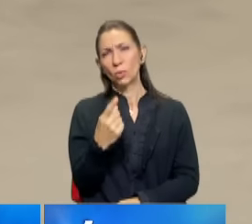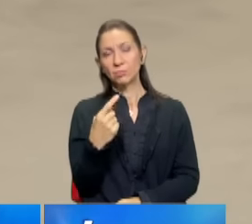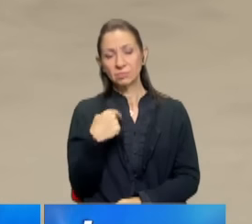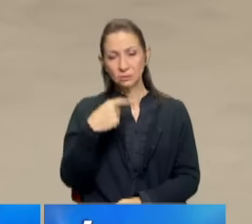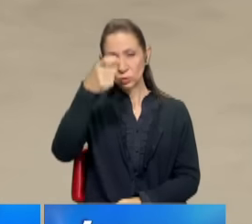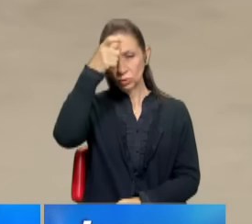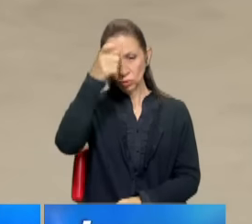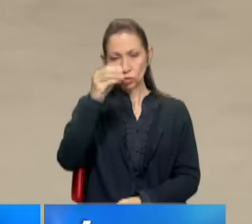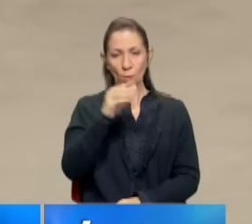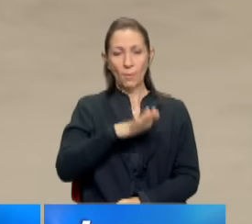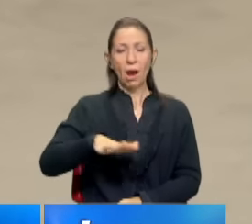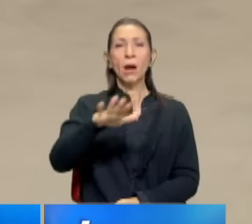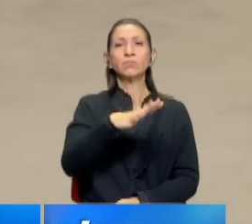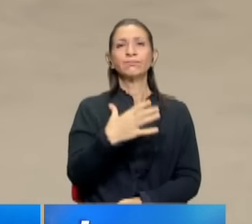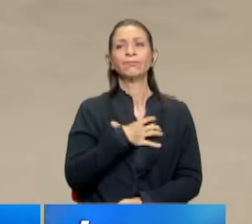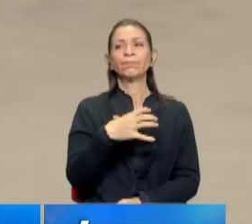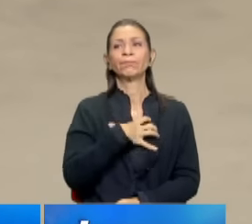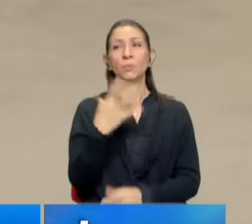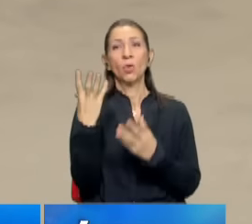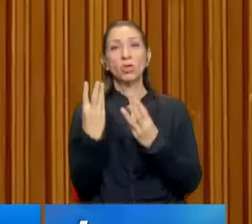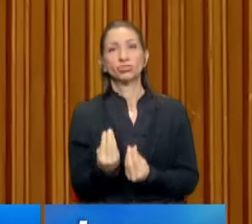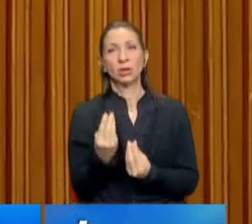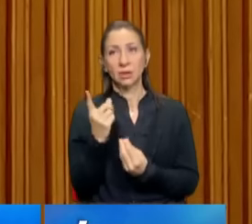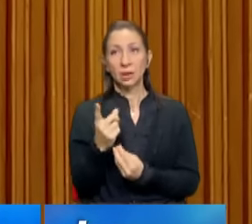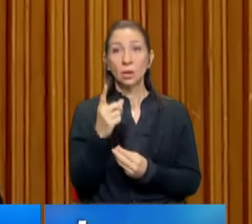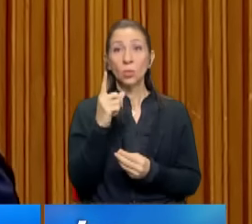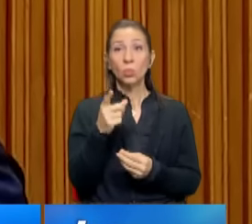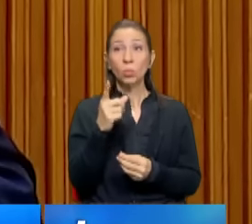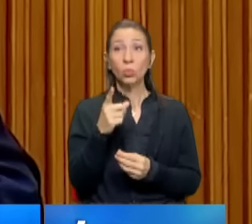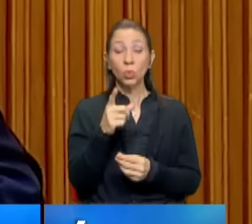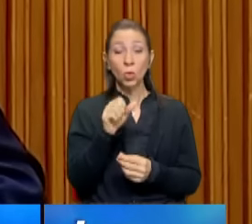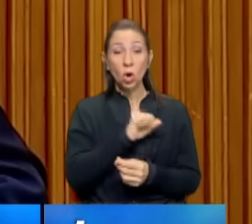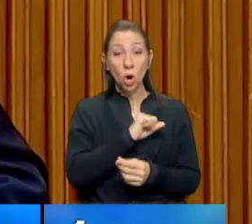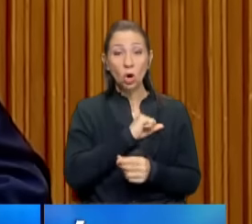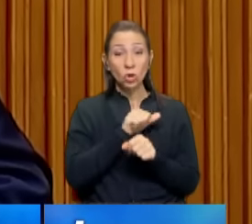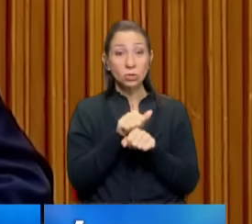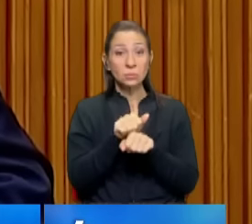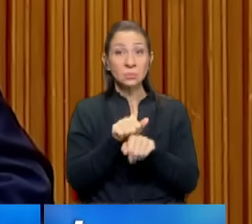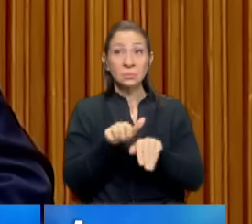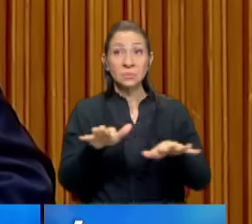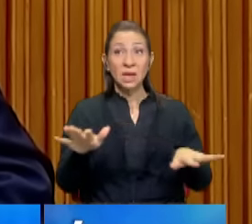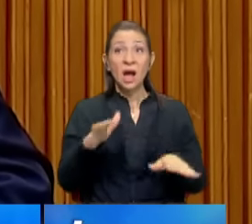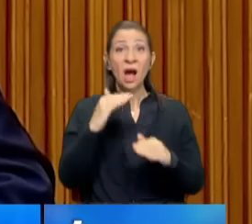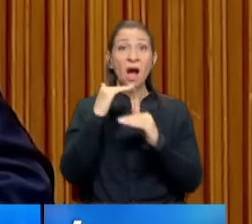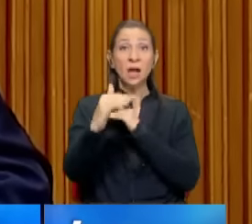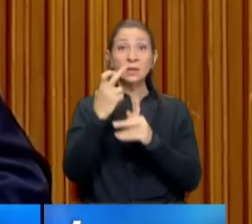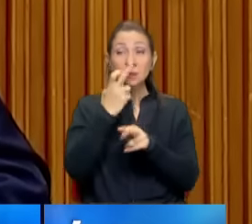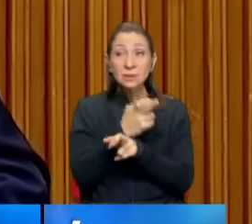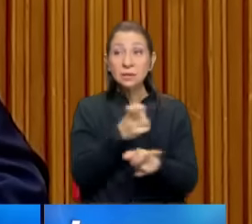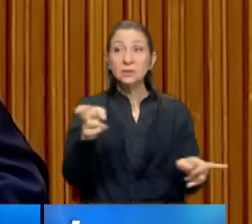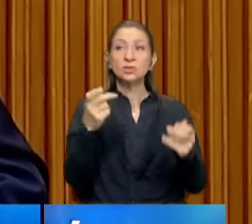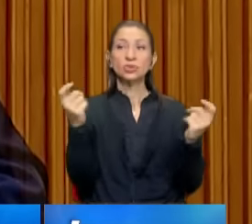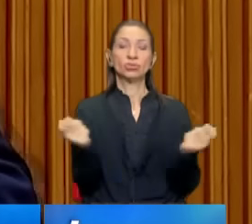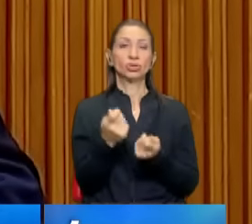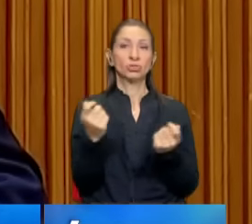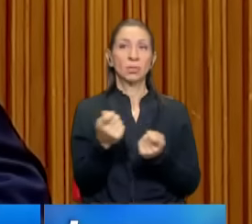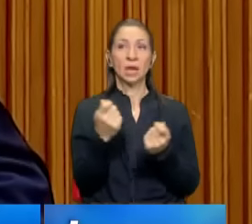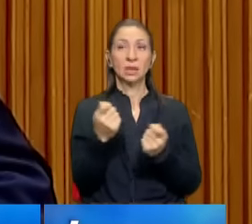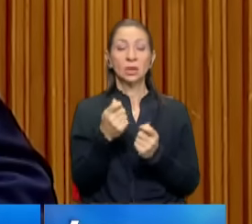Bizim vatan topraklarımız olacaktır. Popülist korku siyasetiyle halkı kandırmaya